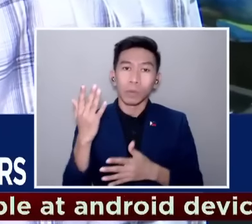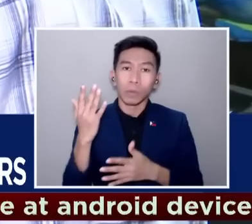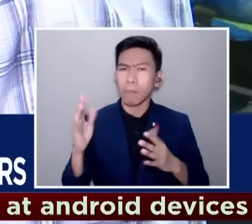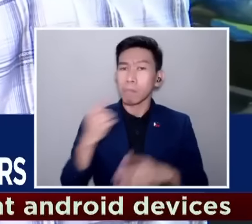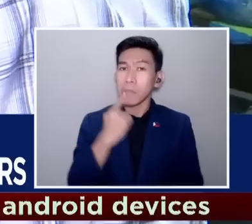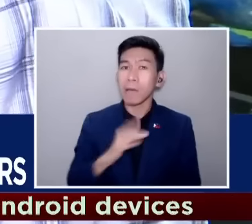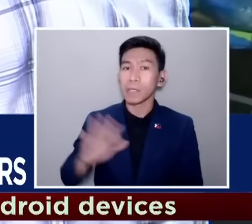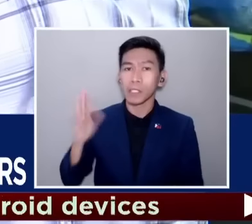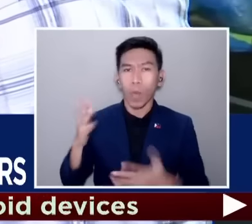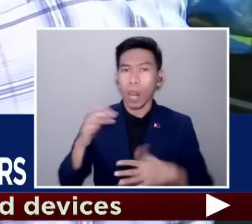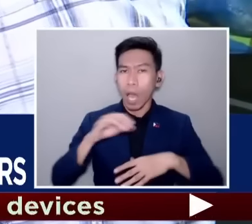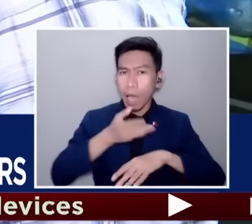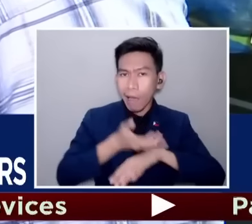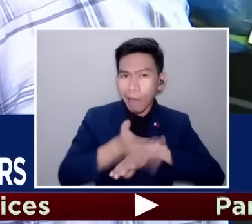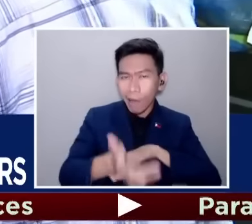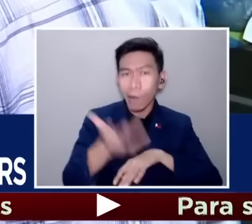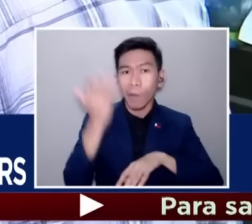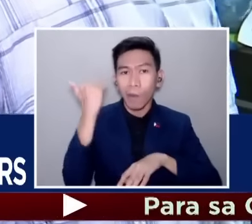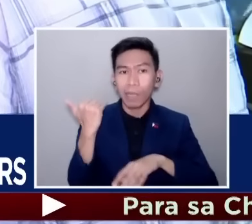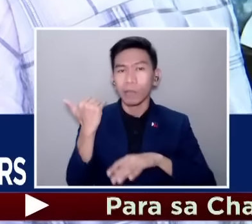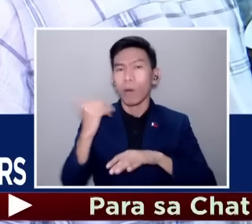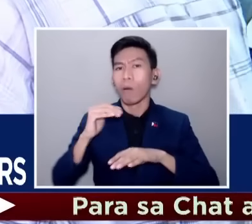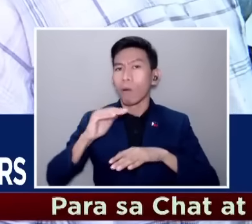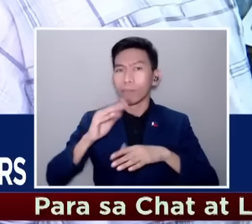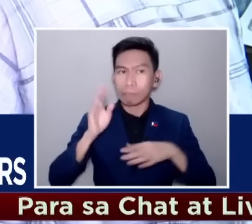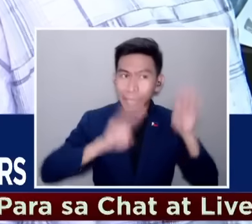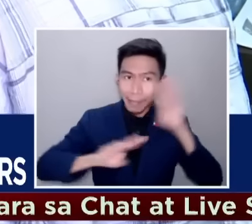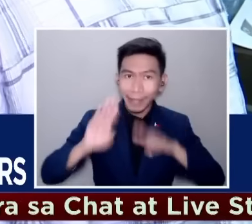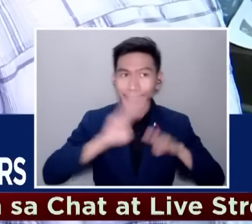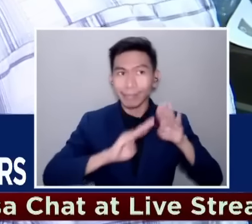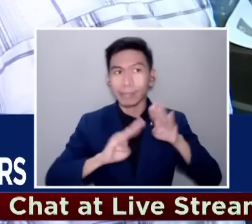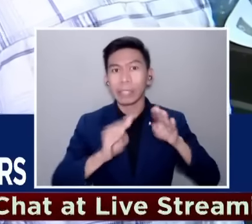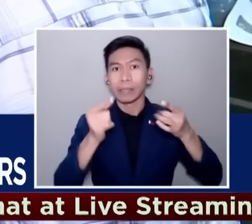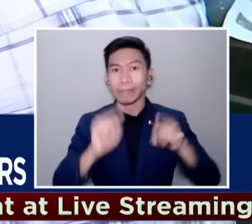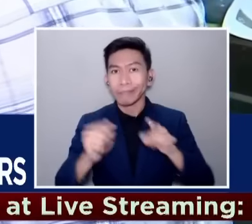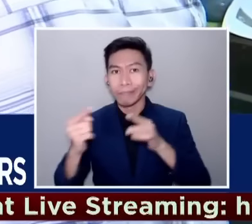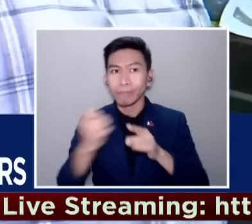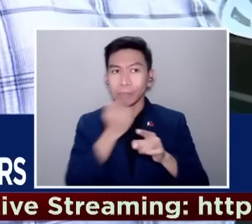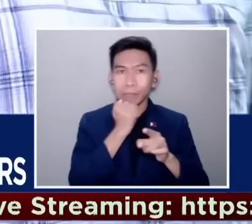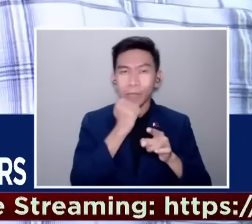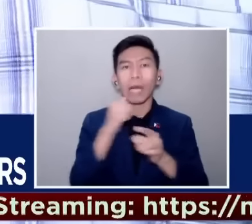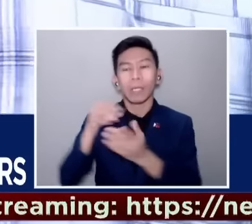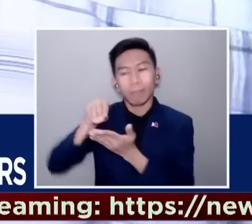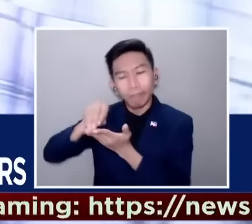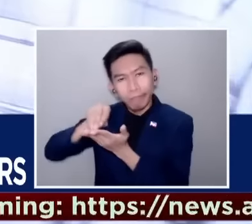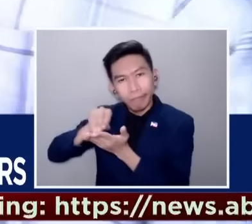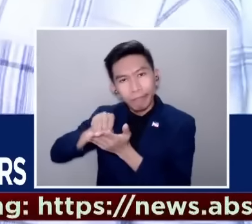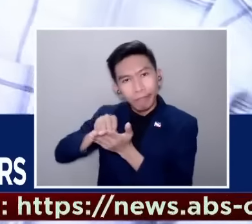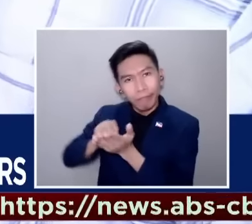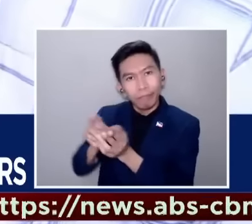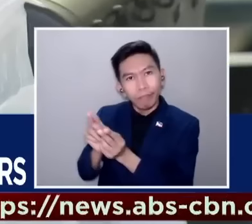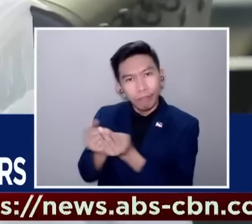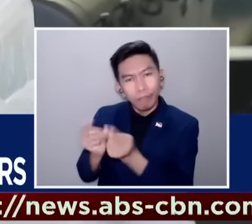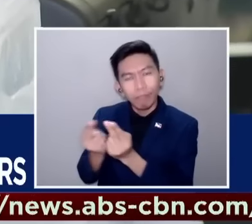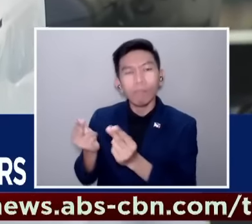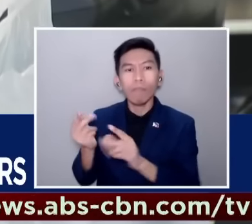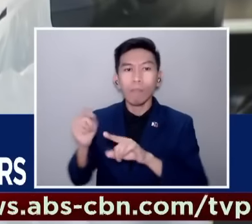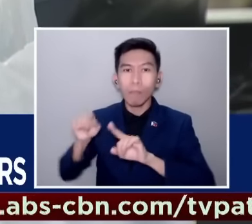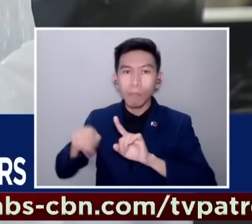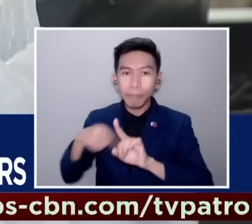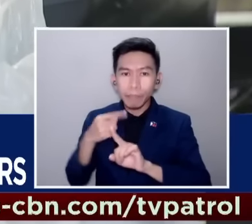o nakarecord sa kanilang minutes. Bukod pa dito, yung pagbabantay talaga ng mga poll watchers. Sa atin namang